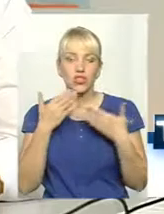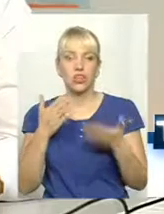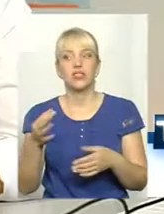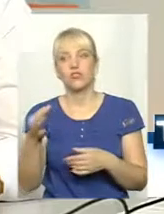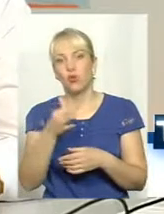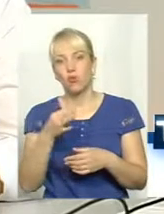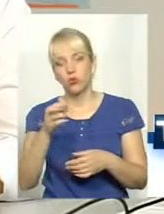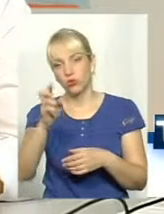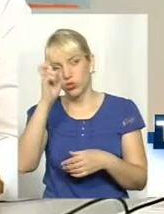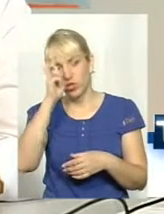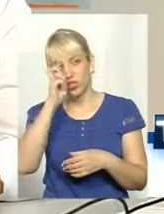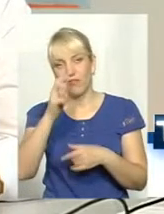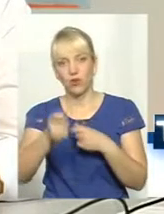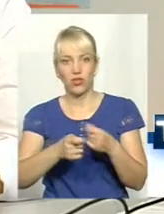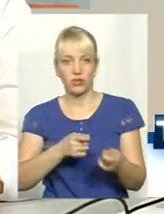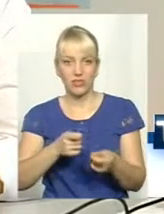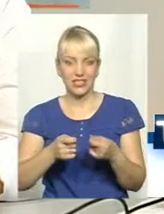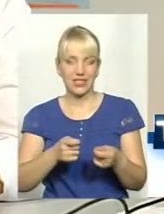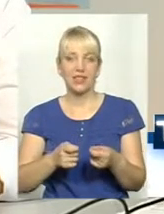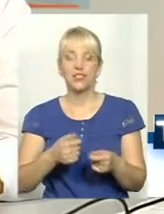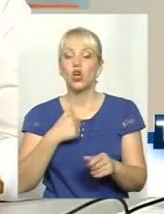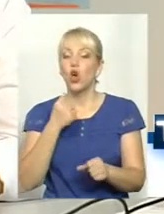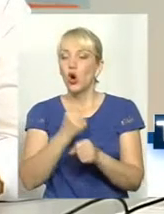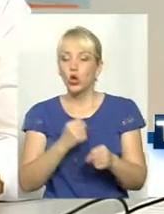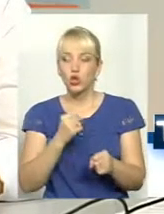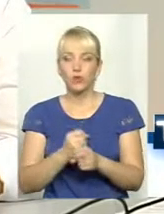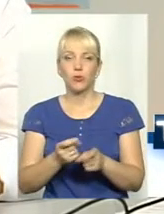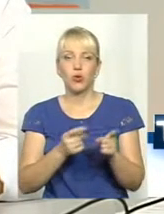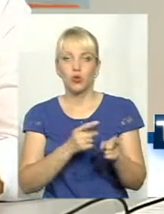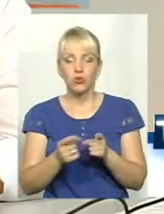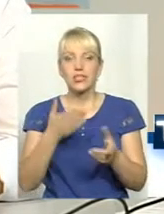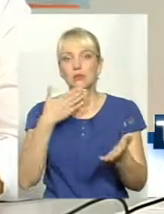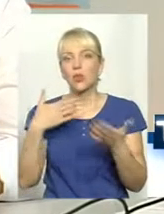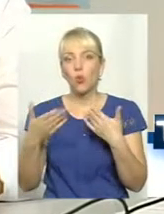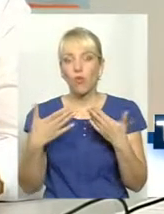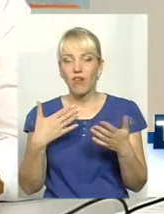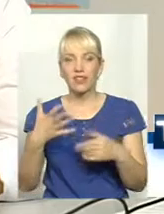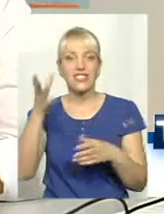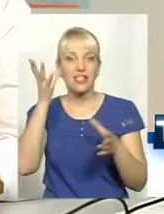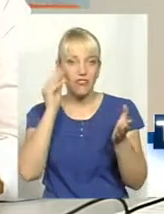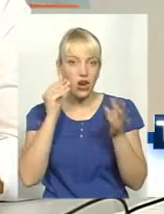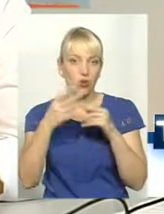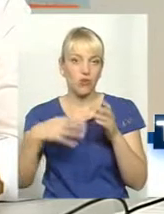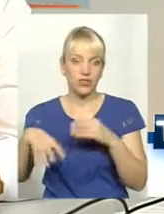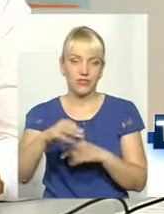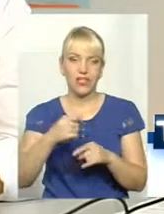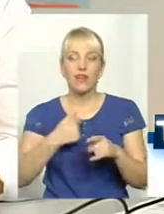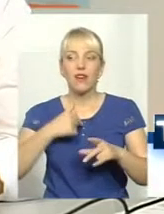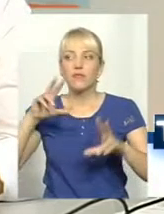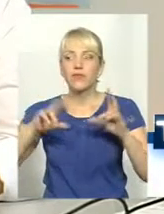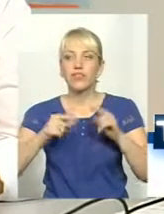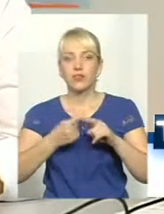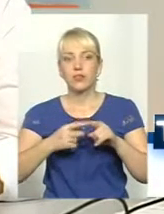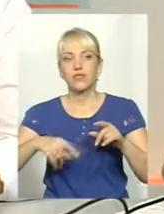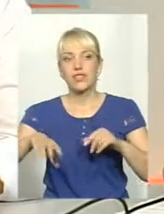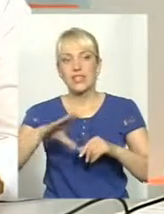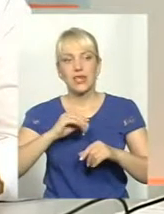нові ідеї, вітаються нові пропозиції. Якщо є такі пропозиції, є такі ідеї, будь